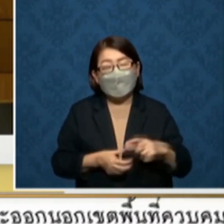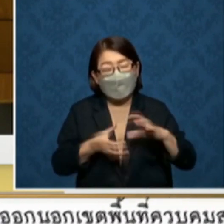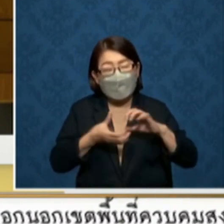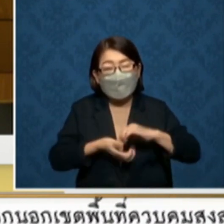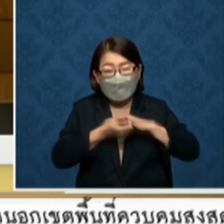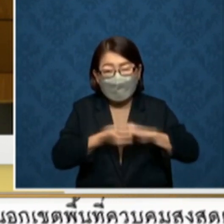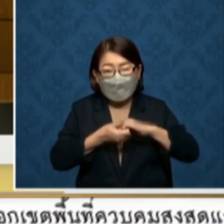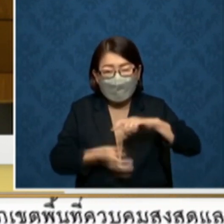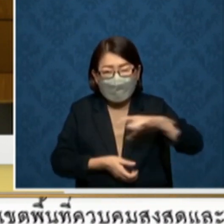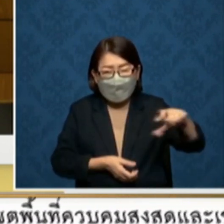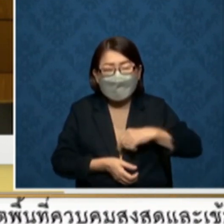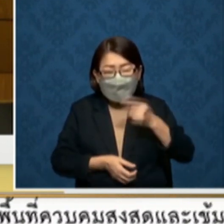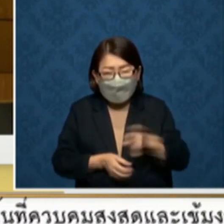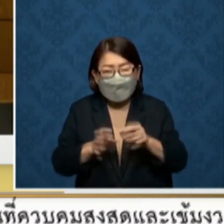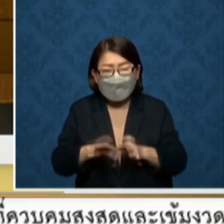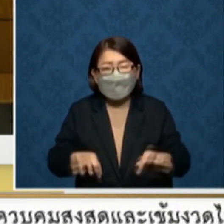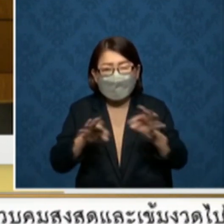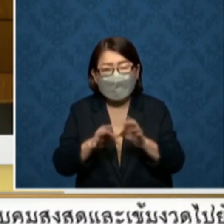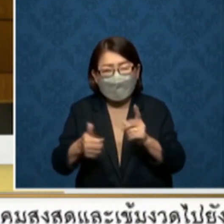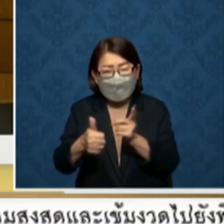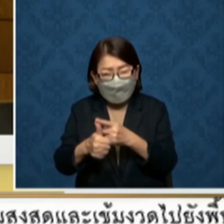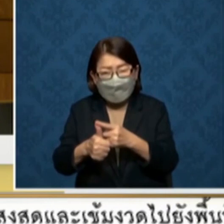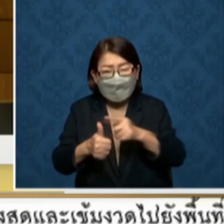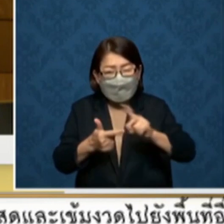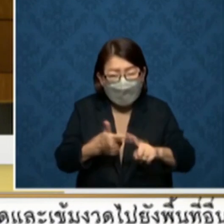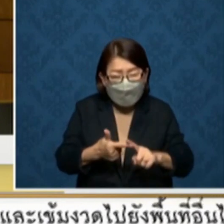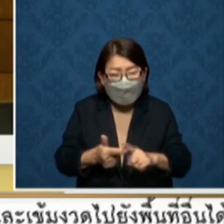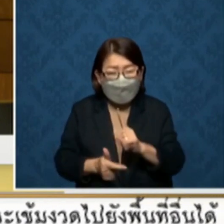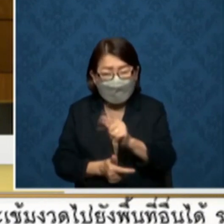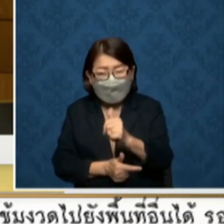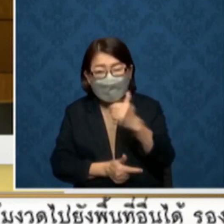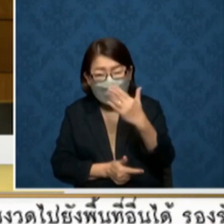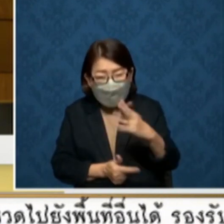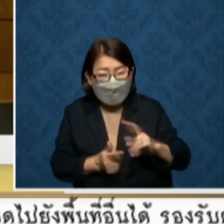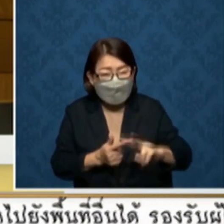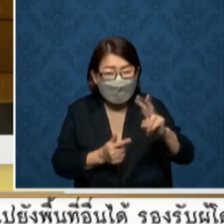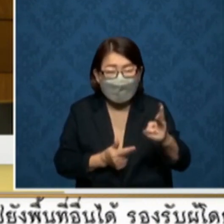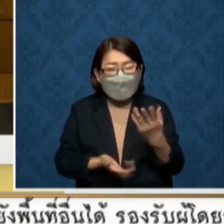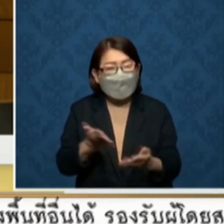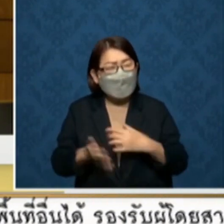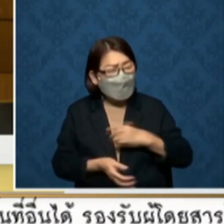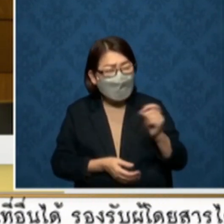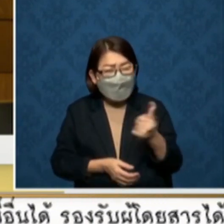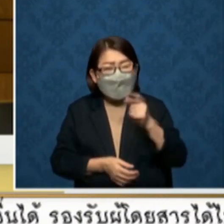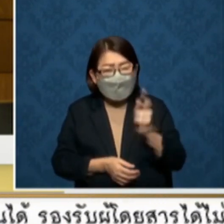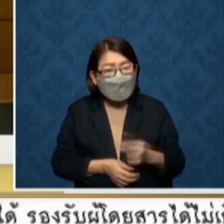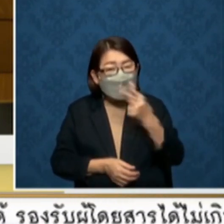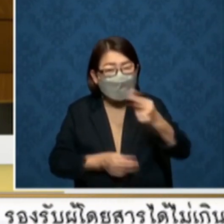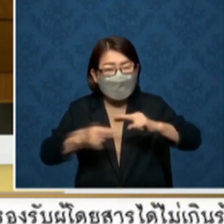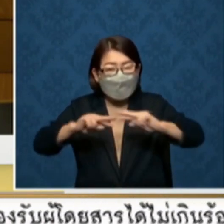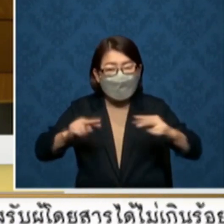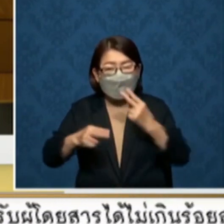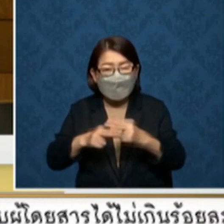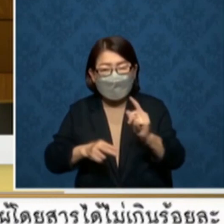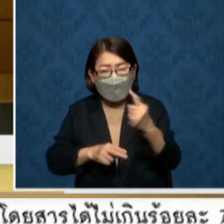าท่านก็บอกโอ้โหนายคนนี้น่ะนายวิสารเนี่ยพูดไม่มีสติสัพชัญญะไม่มีหลักฐานอะไรทั้งนั้นเดี๋ยวจะให้ฝ่ายกฎหมายมาจัดการฝ่